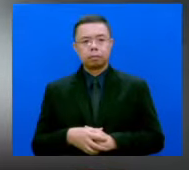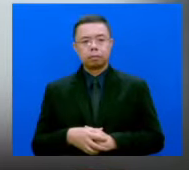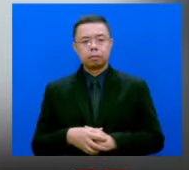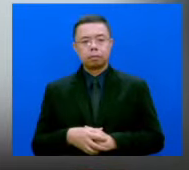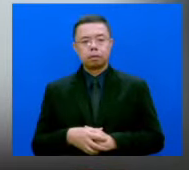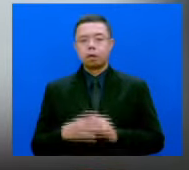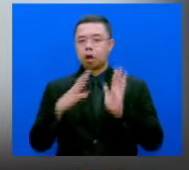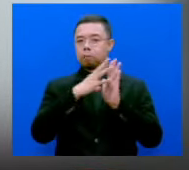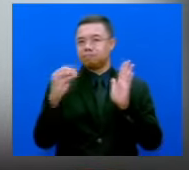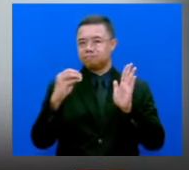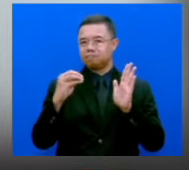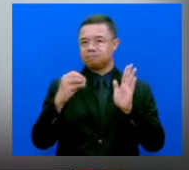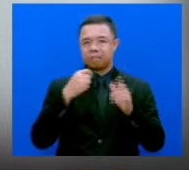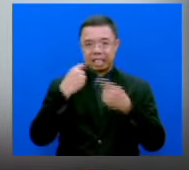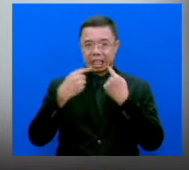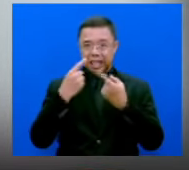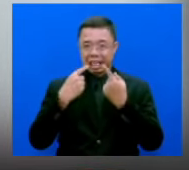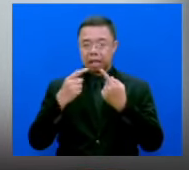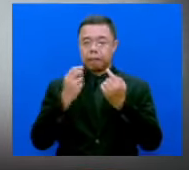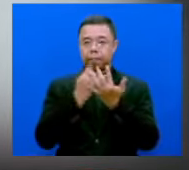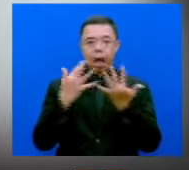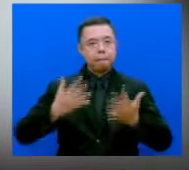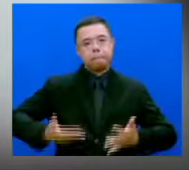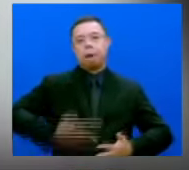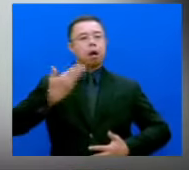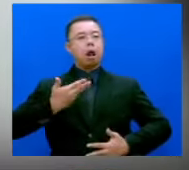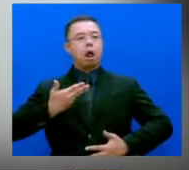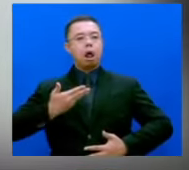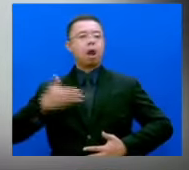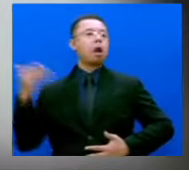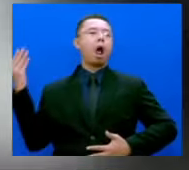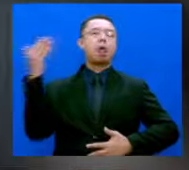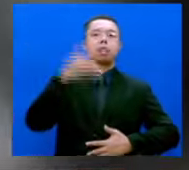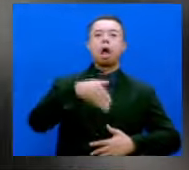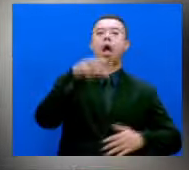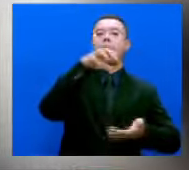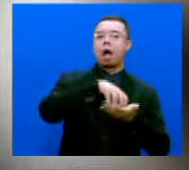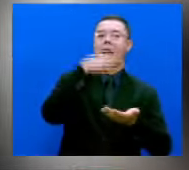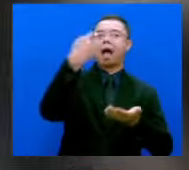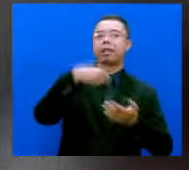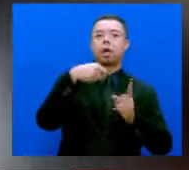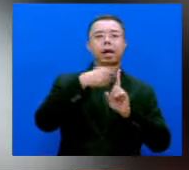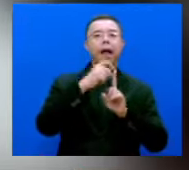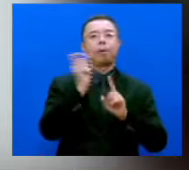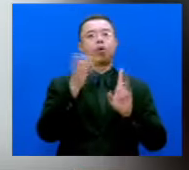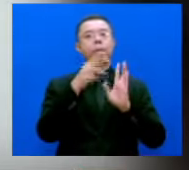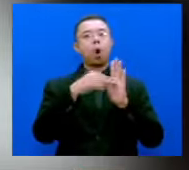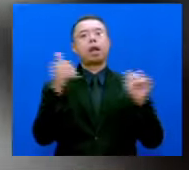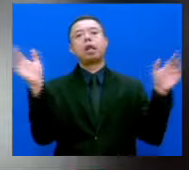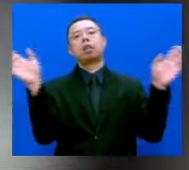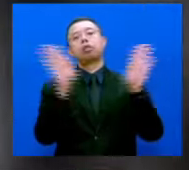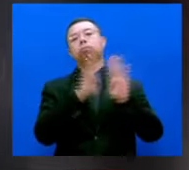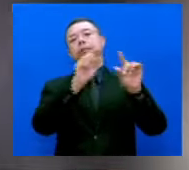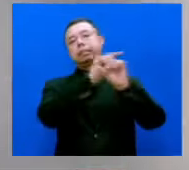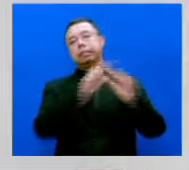Tangkapan layar percakapan tersebut membuat warga Bone geram dan menyegel kantor KPU Kabupaten Bone, di mana tahapan